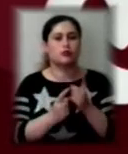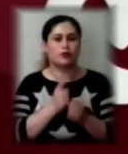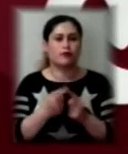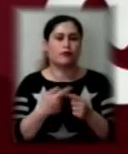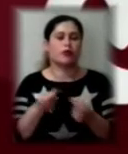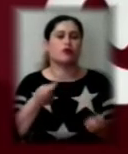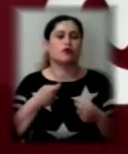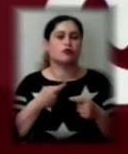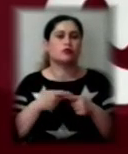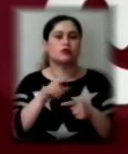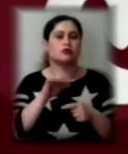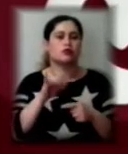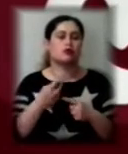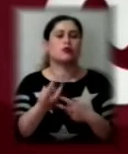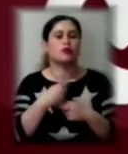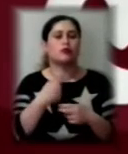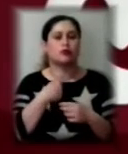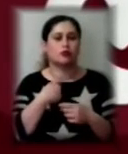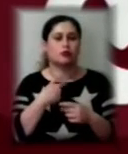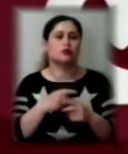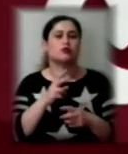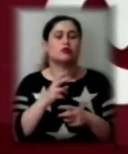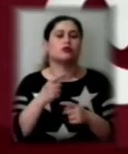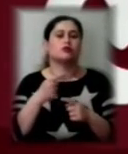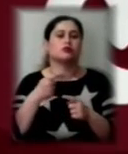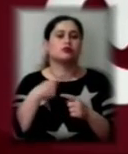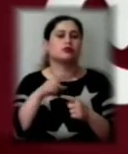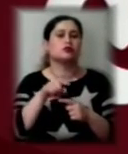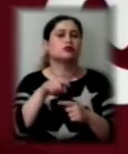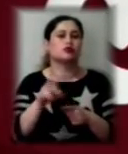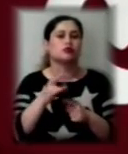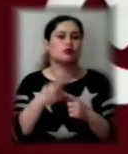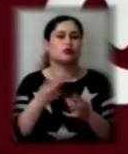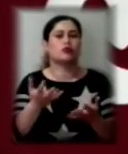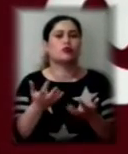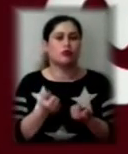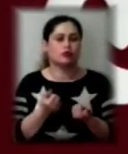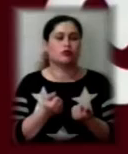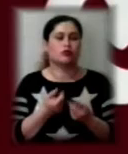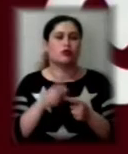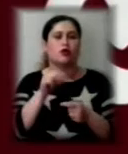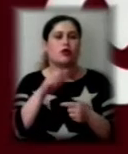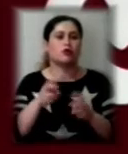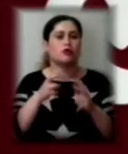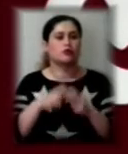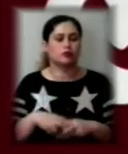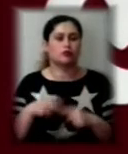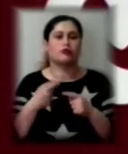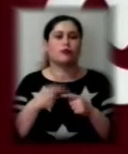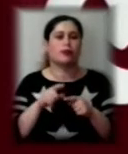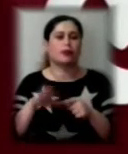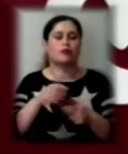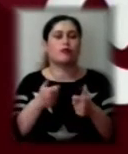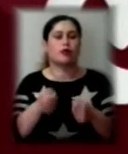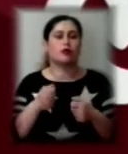закладу звернувся до Держпродспоживслужби з тим, щоб отримати акт обстеження. Тобто в пакеті документів